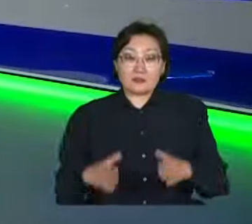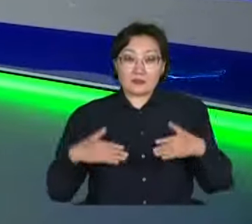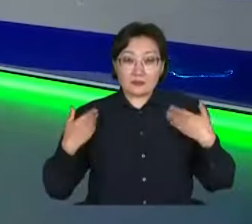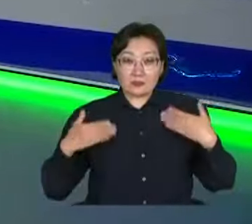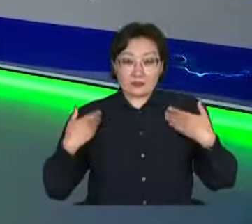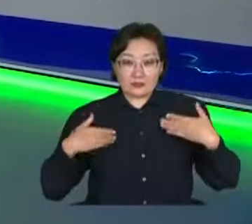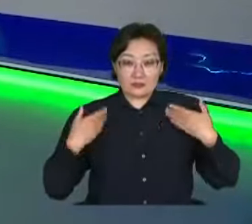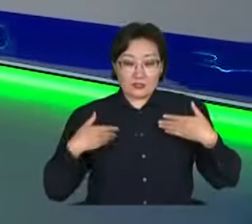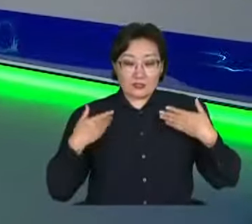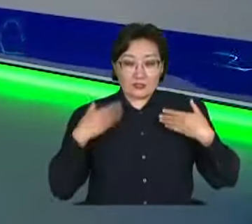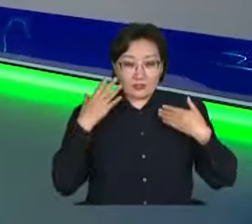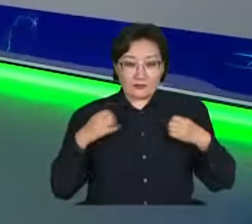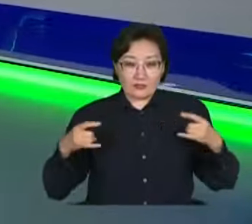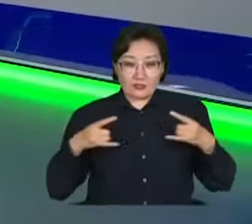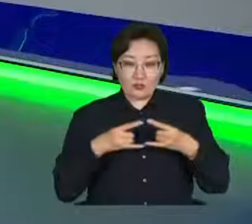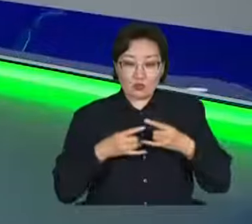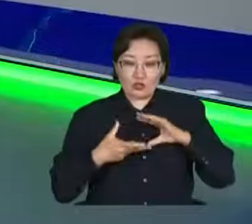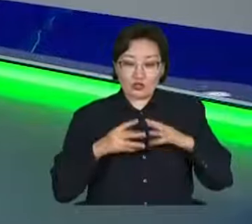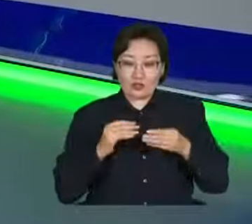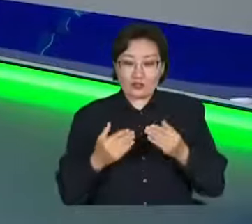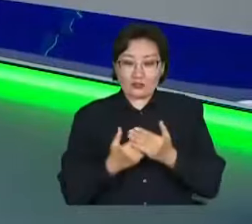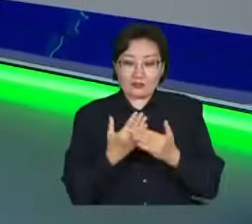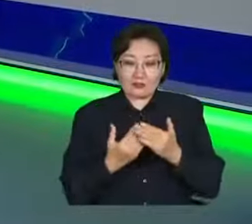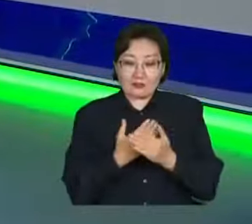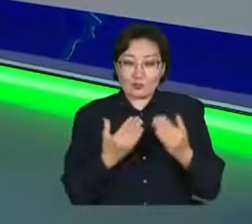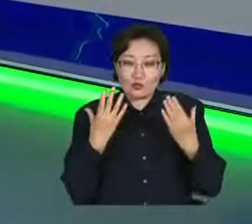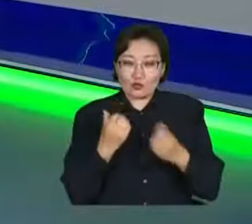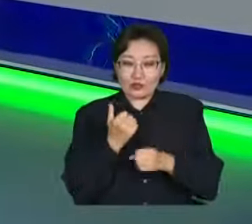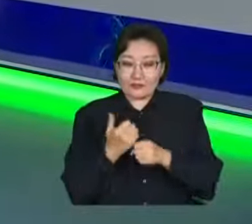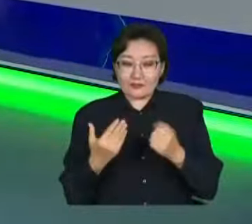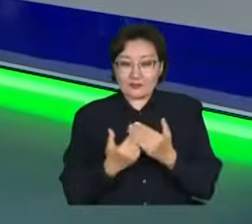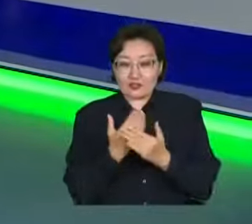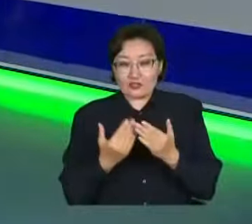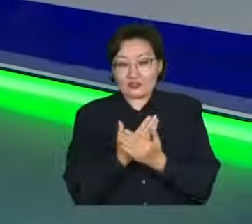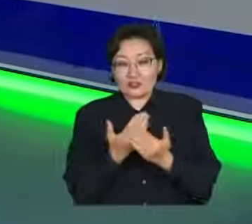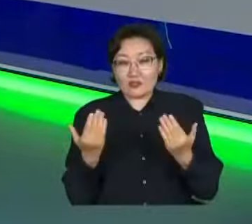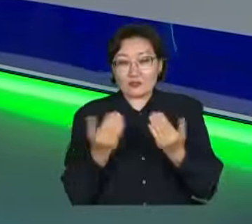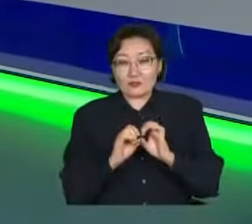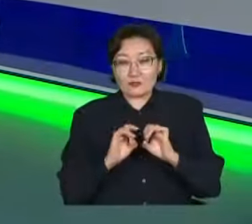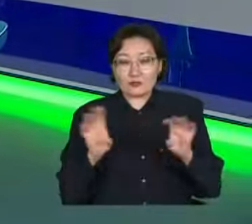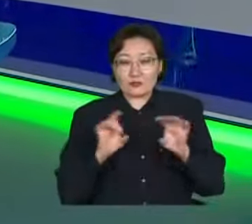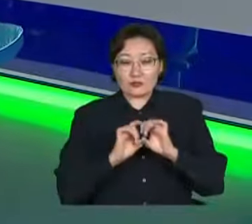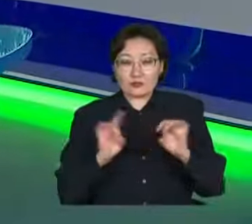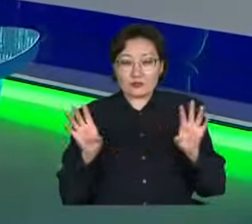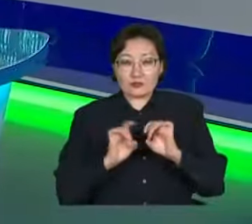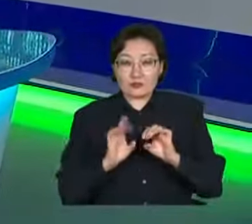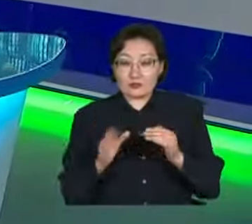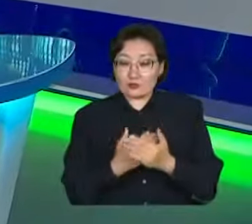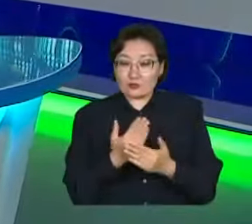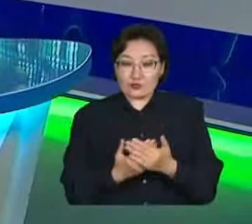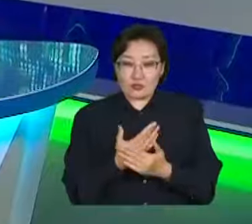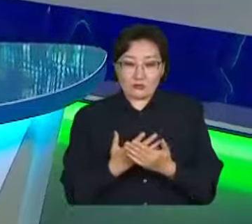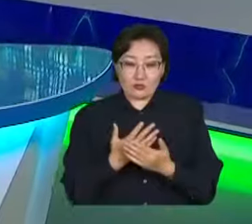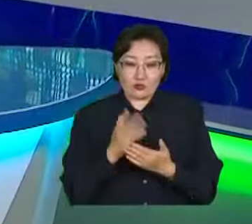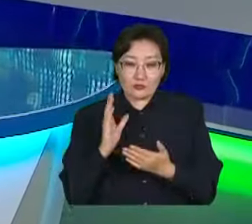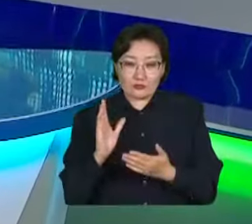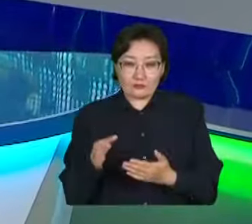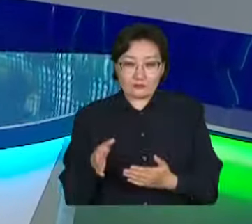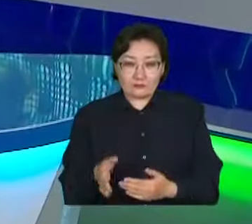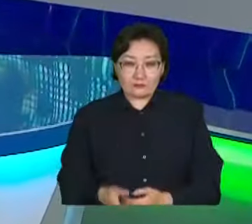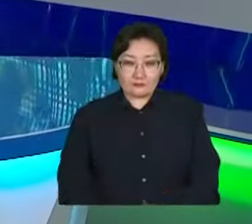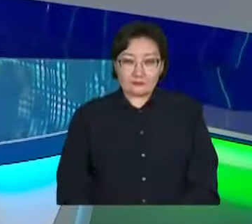Армысыздар, Алматы телеарнасының тікелей эфирінде қорытынды жаңалықтар. Студияда мен Аяулым Көлжігіт және әріптесім Бұл-бұл Қалнұр қызы. Бүгінгі шығарылымнан